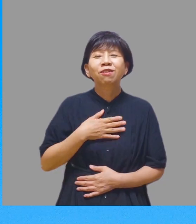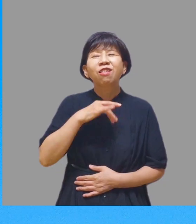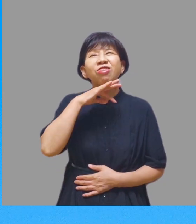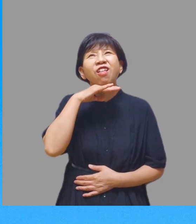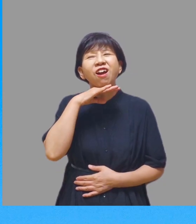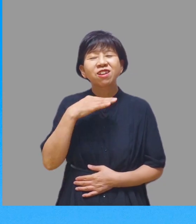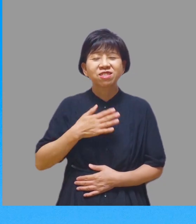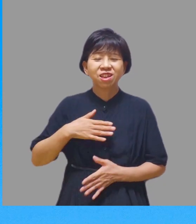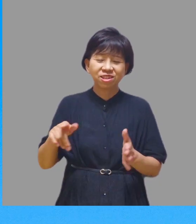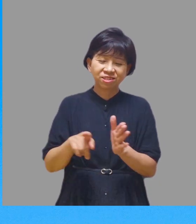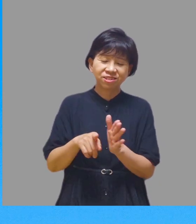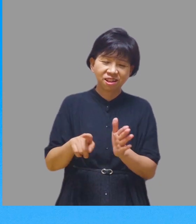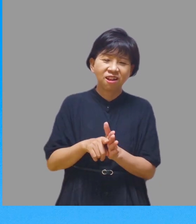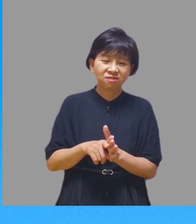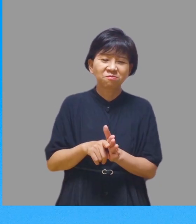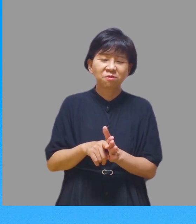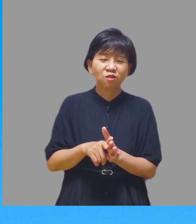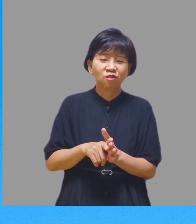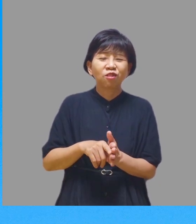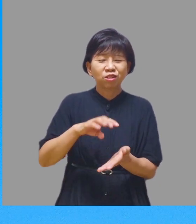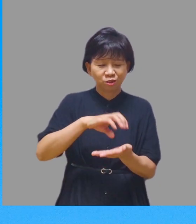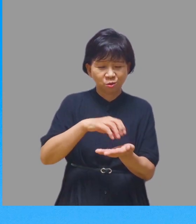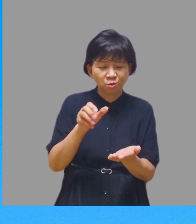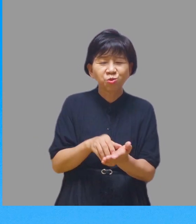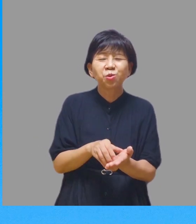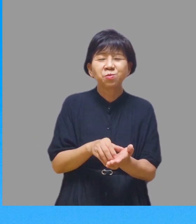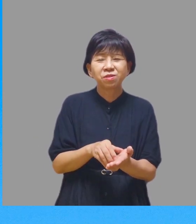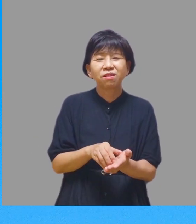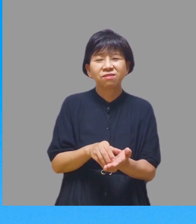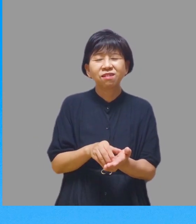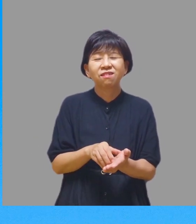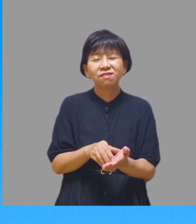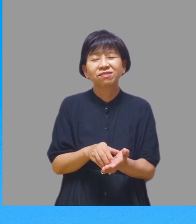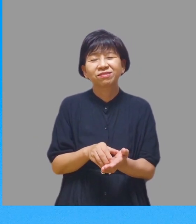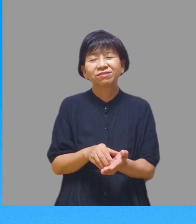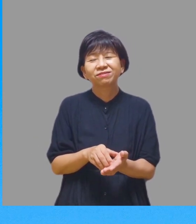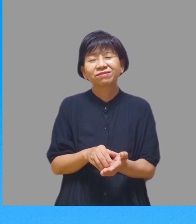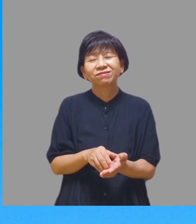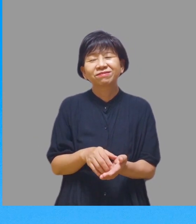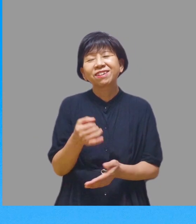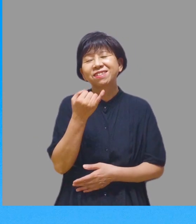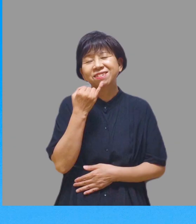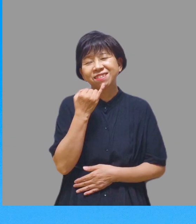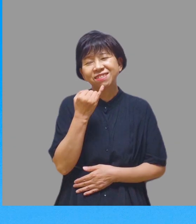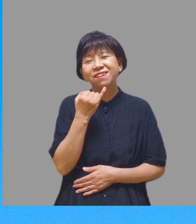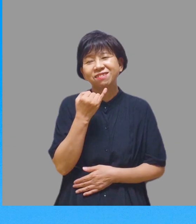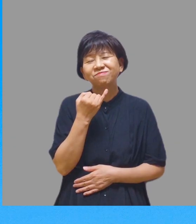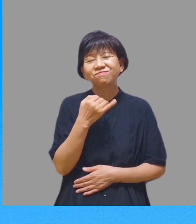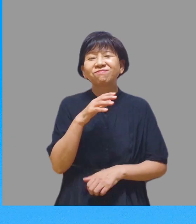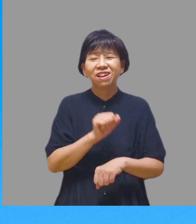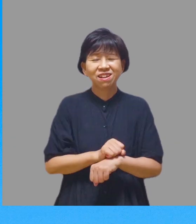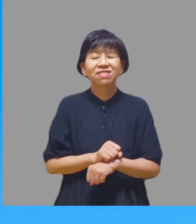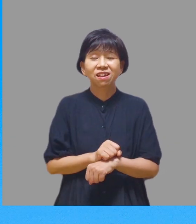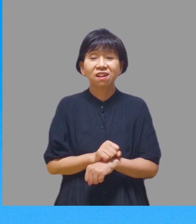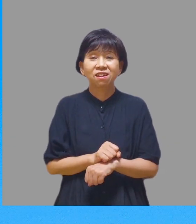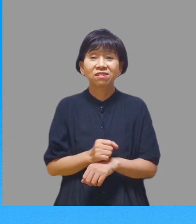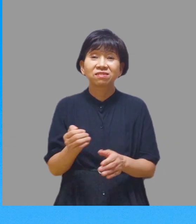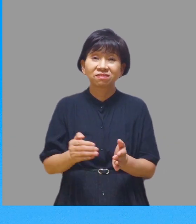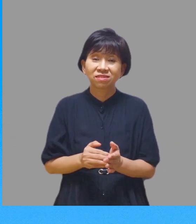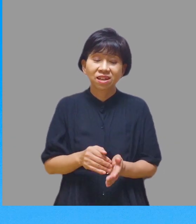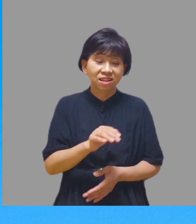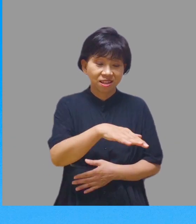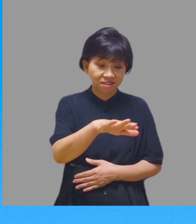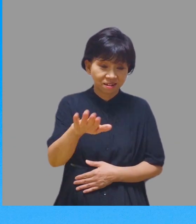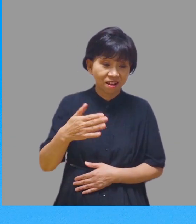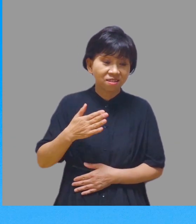내 신앙의 연차에 내가 이 정도 신앙만 했으면 잘하는 거야. 자녀들에게 말하죠.